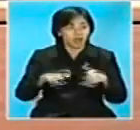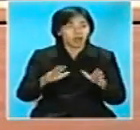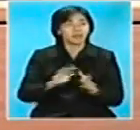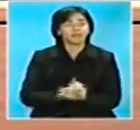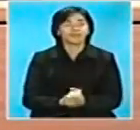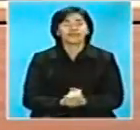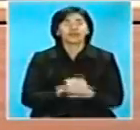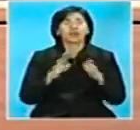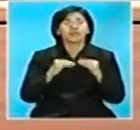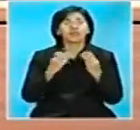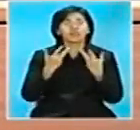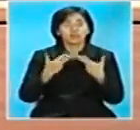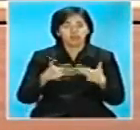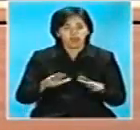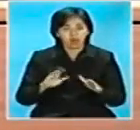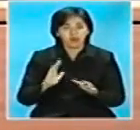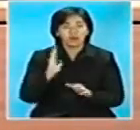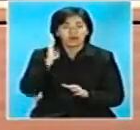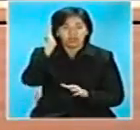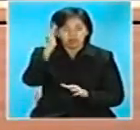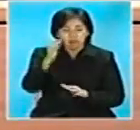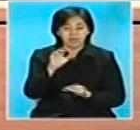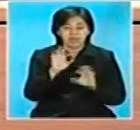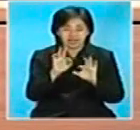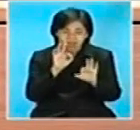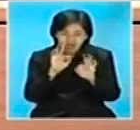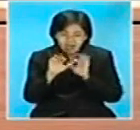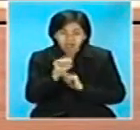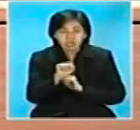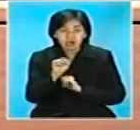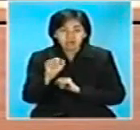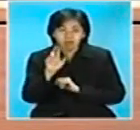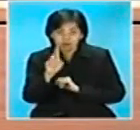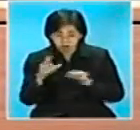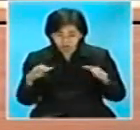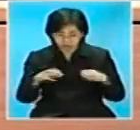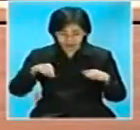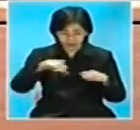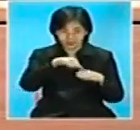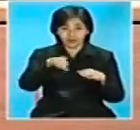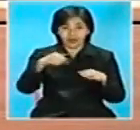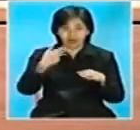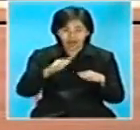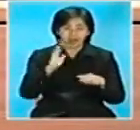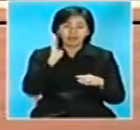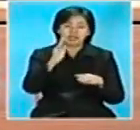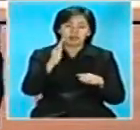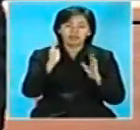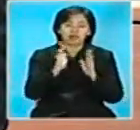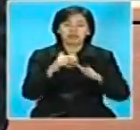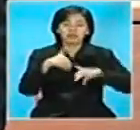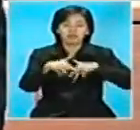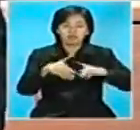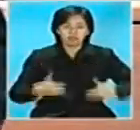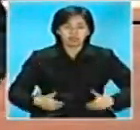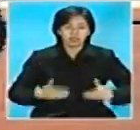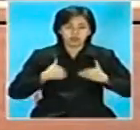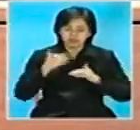นะครับนำไปสู่การเลือกส.ส.ร.แล้วเนี่ยนะครับพี่น้องประชาชนก็คงจะอยู่ดีกินดีด้วยครับขอบคุณครับท่านประธานครับ